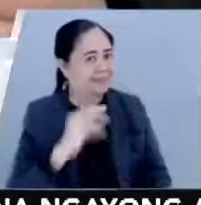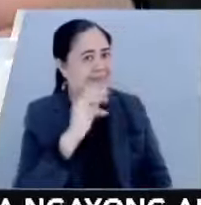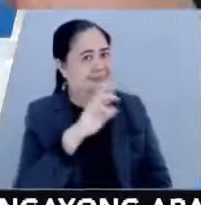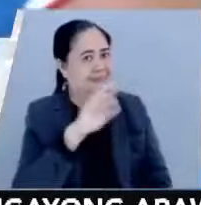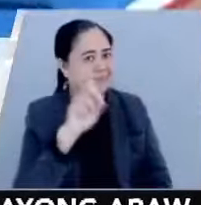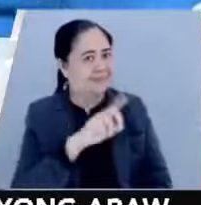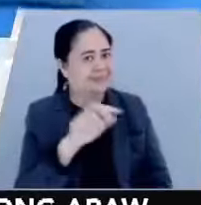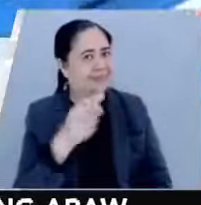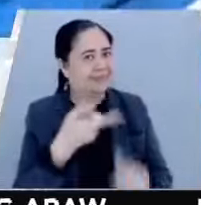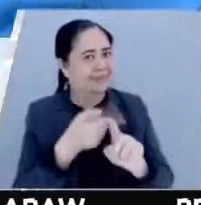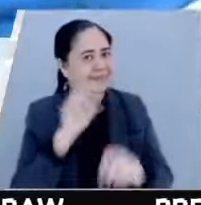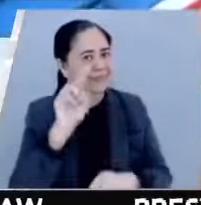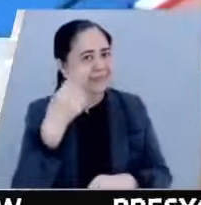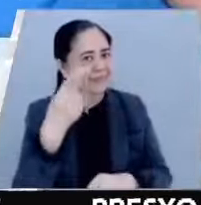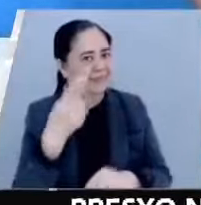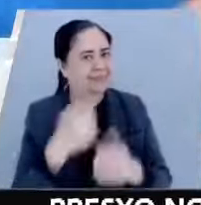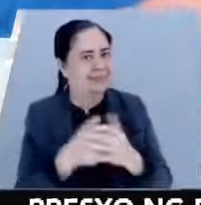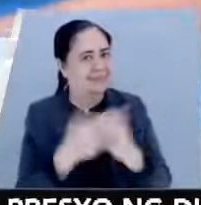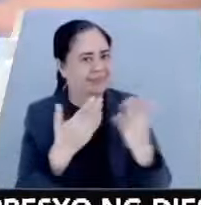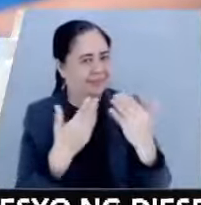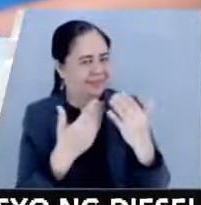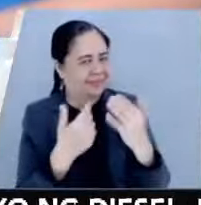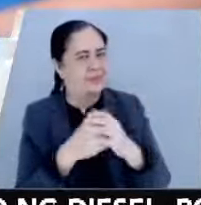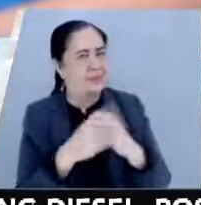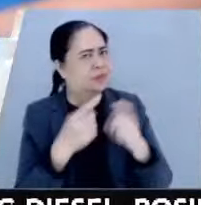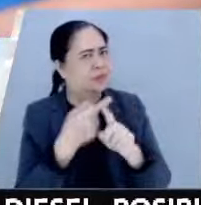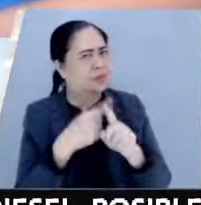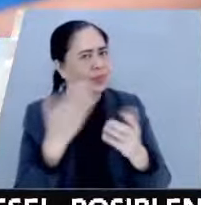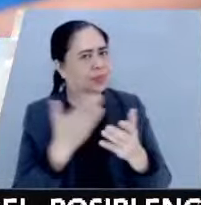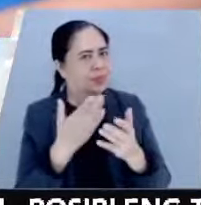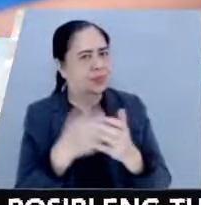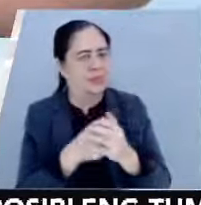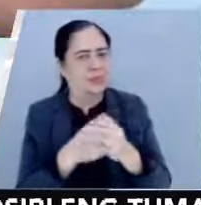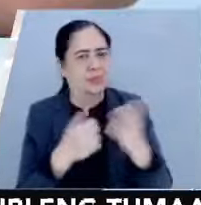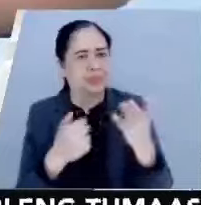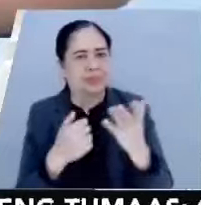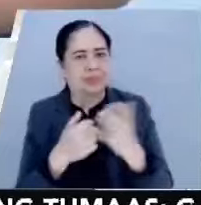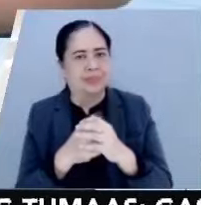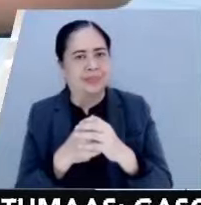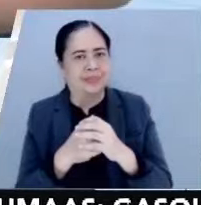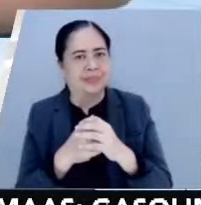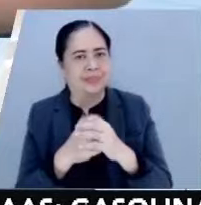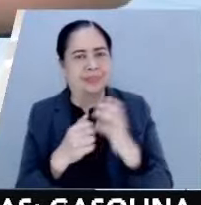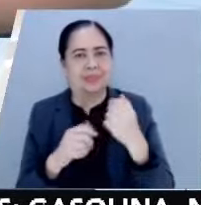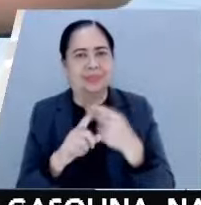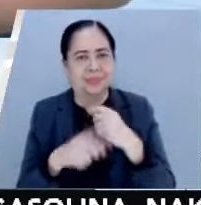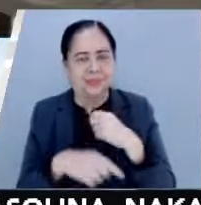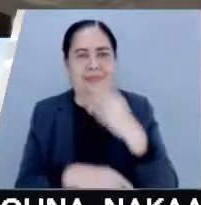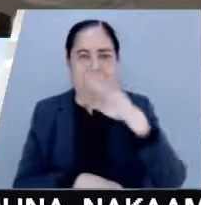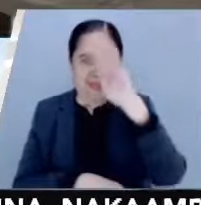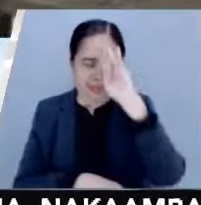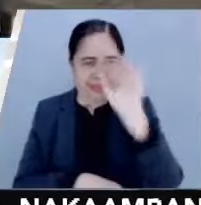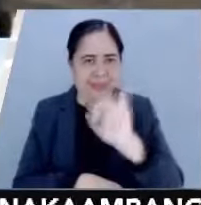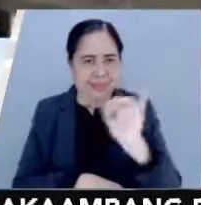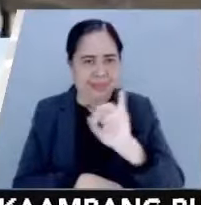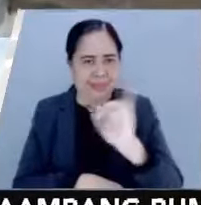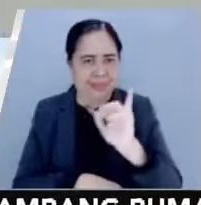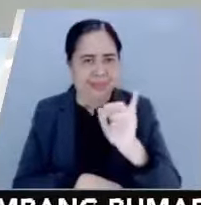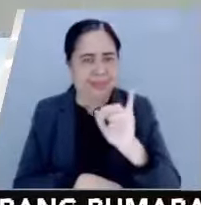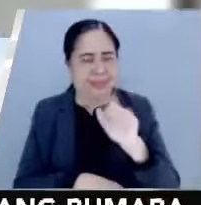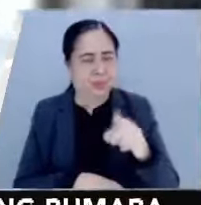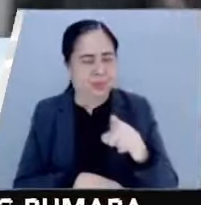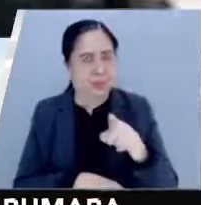halik Kayo po rito banda dito Kayo po ay galing sa Anong probinsya ah Cavite lang o galing po ng Cavite at kayo po ay doon nag nag